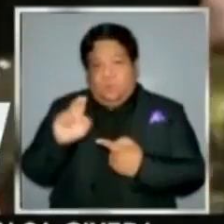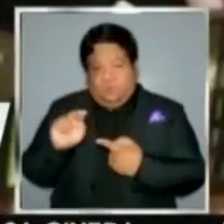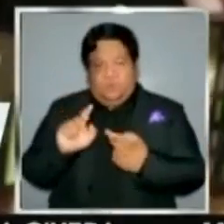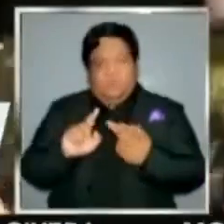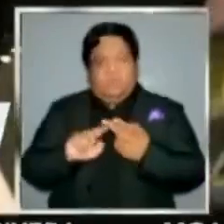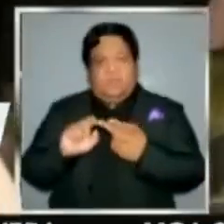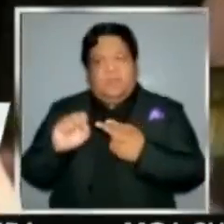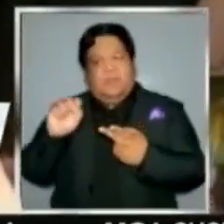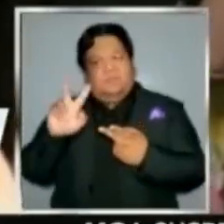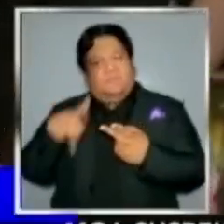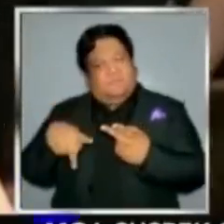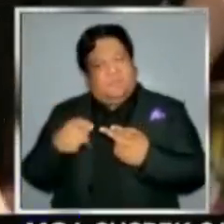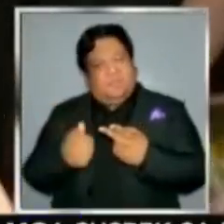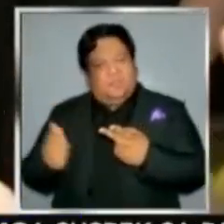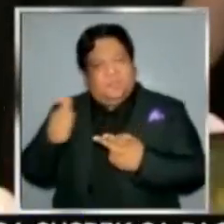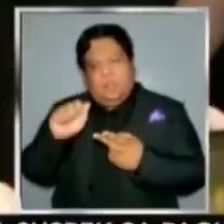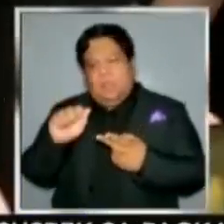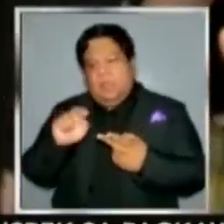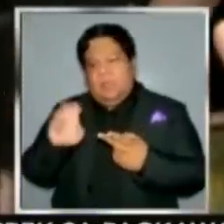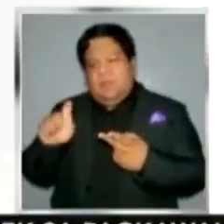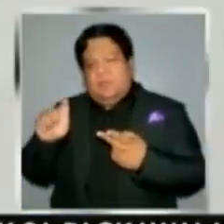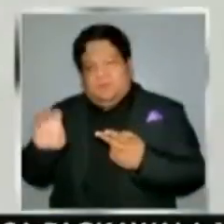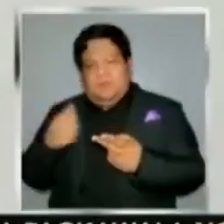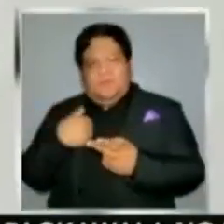Annette Gozon Valdez.